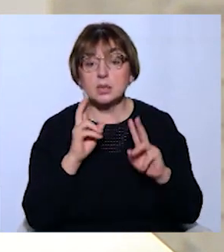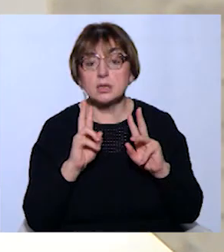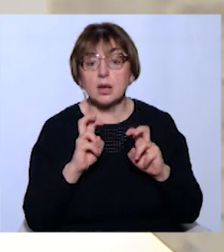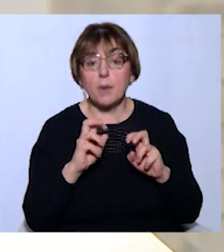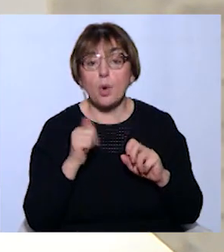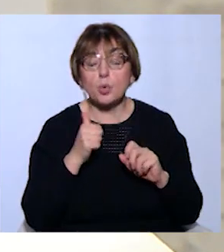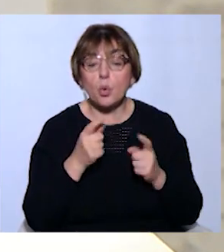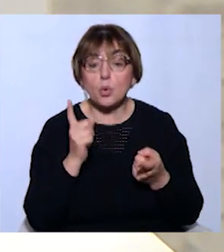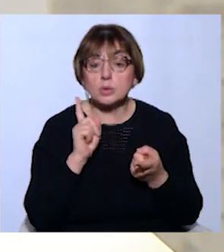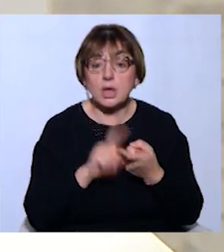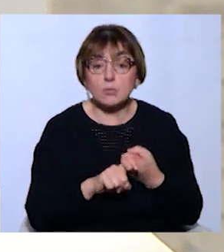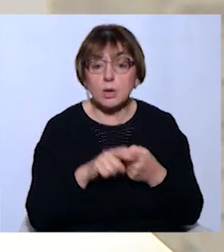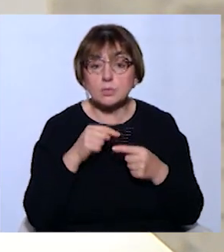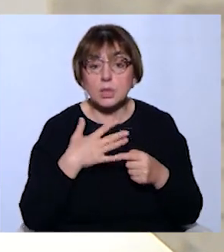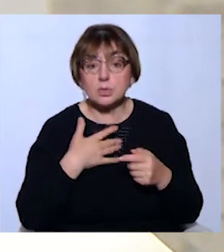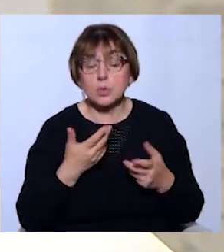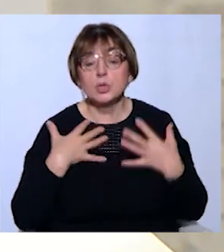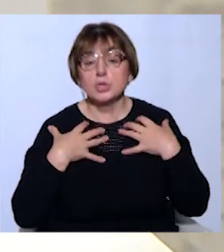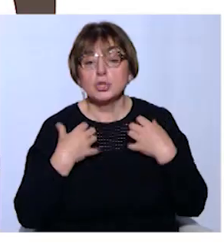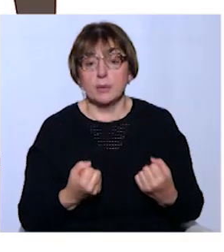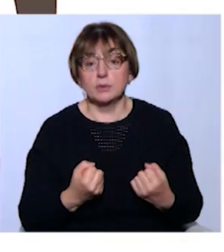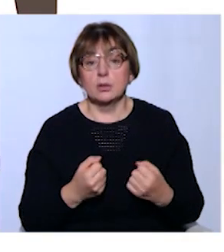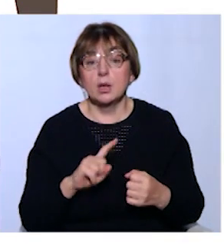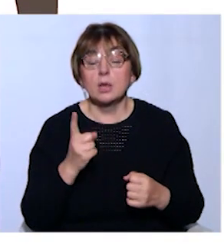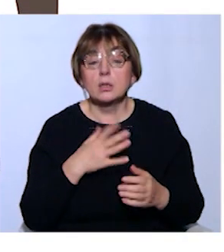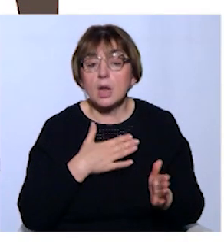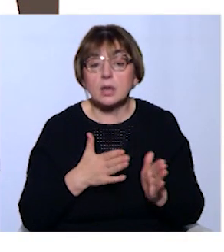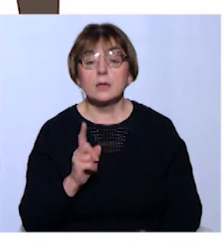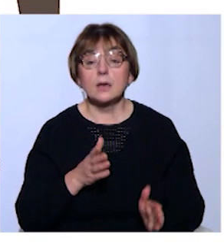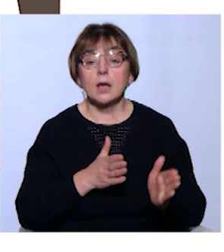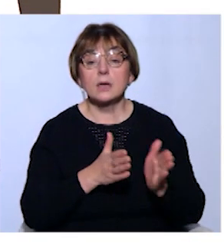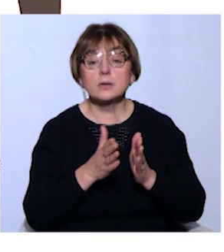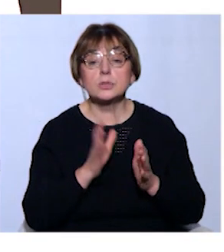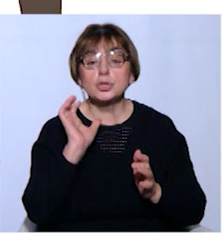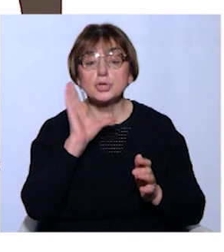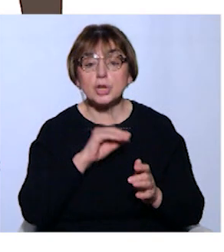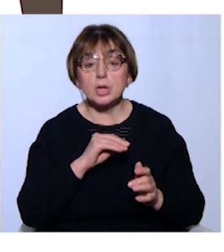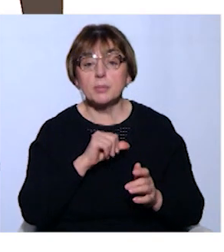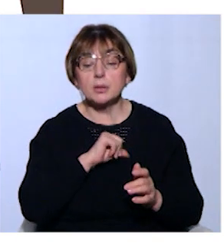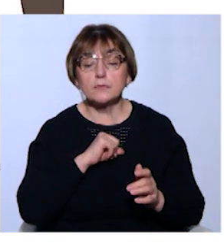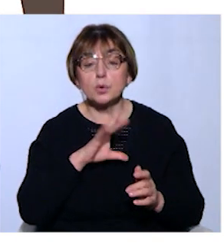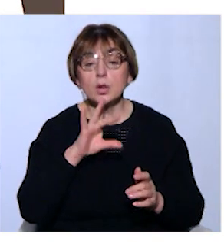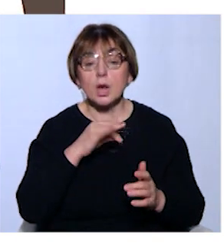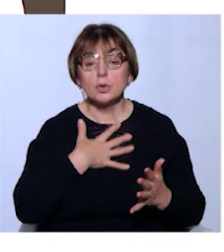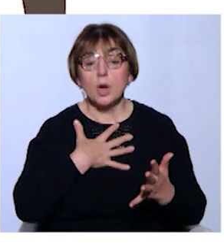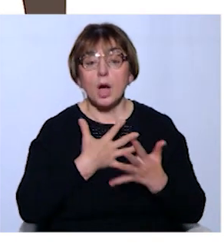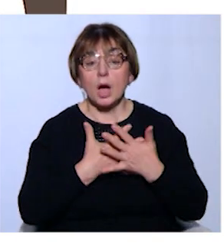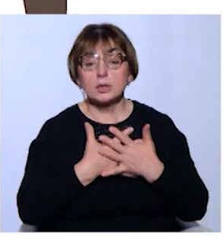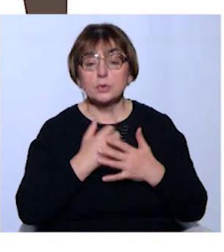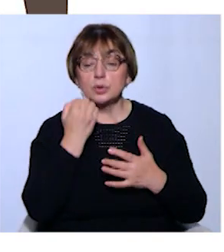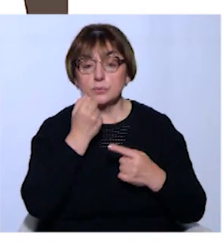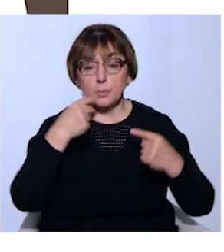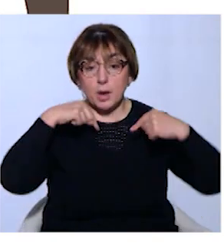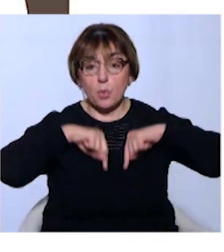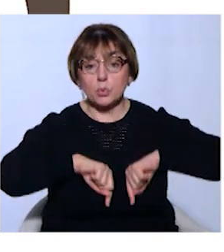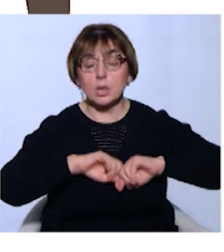საკითხია, როგორ დაუკავშიროთ ეს საკითხი ჩვენს ჯანმრთელობას, ხო? რაგზით შეიძლება რადიოაქტიური ნივთიერებები მოხვდეს ჩვენს ორგანიზმში?